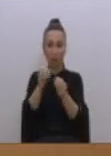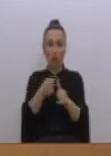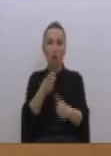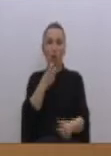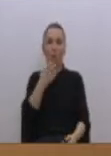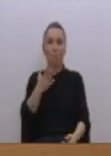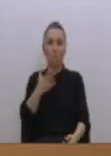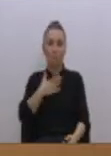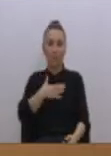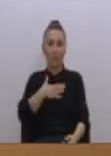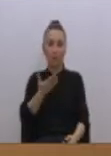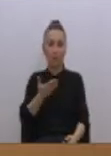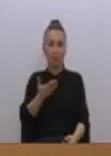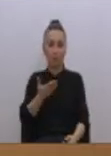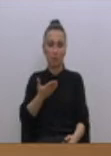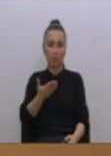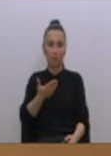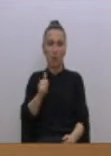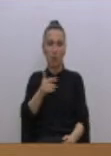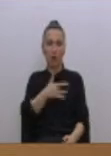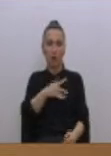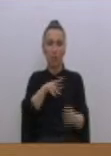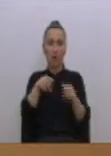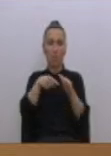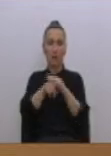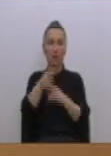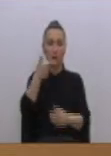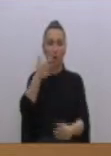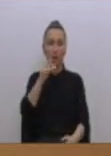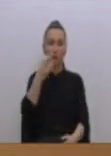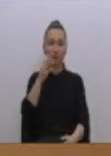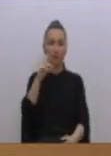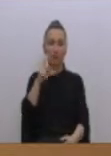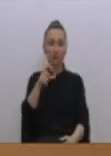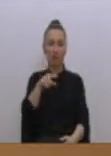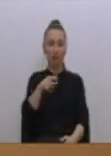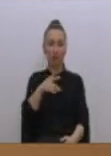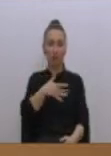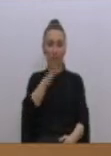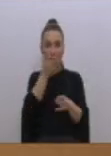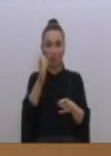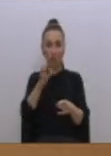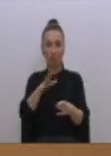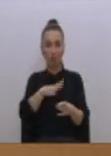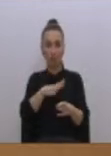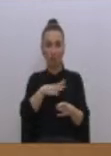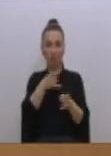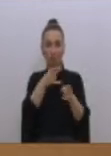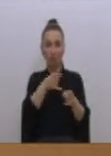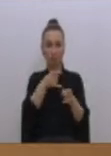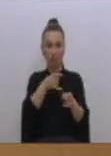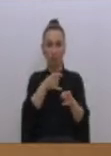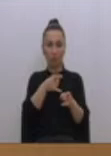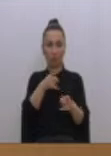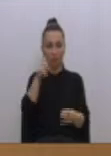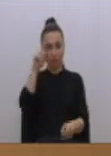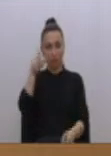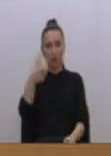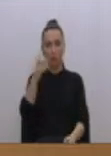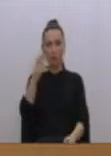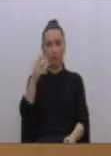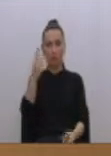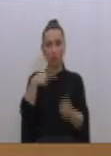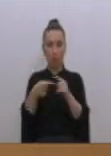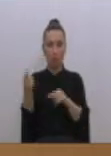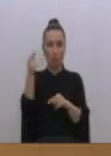ღებულობს. როგორც ირძის არ იყოს. ხო და სანამ იქ არა ისე დაცინოდნენ ხალხი ესე ქვარჩავაშენებთო სურამის